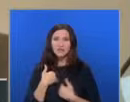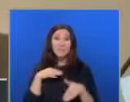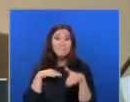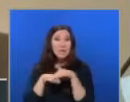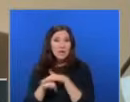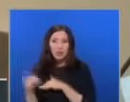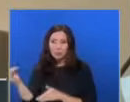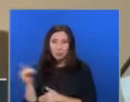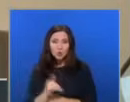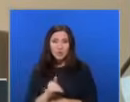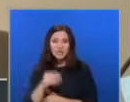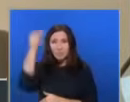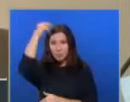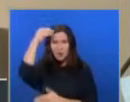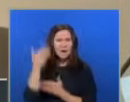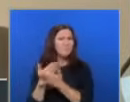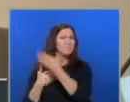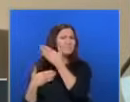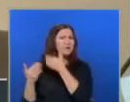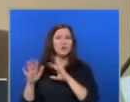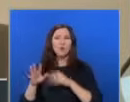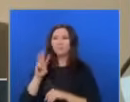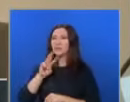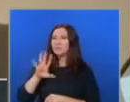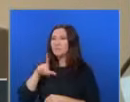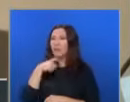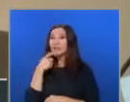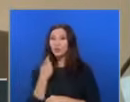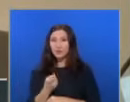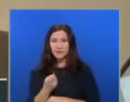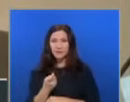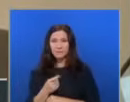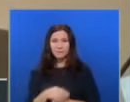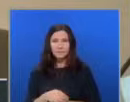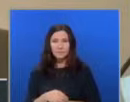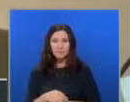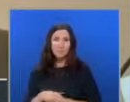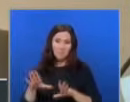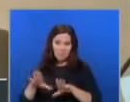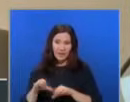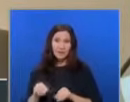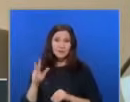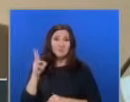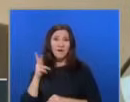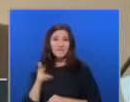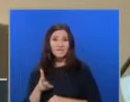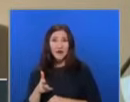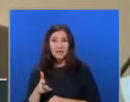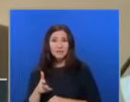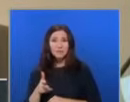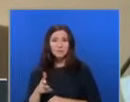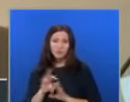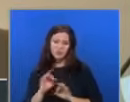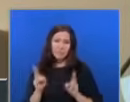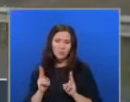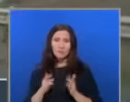мигрант. Дошла съм от България преди около 35 години. Приета съм във Франция по